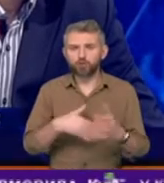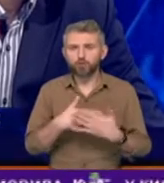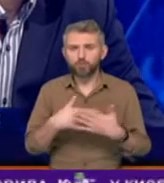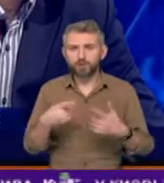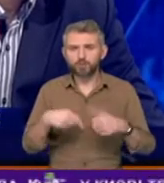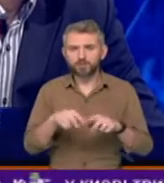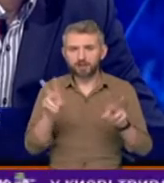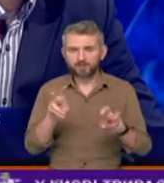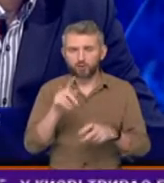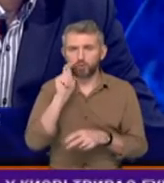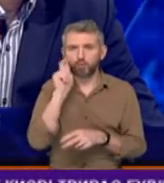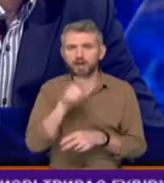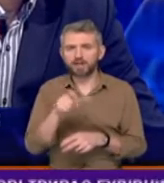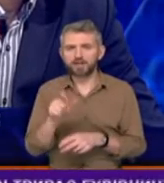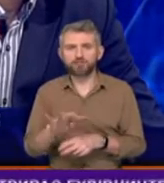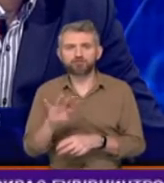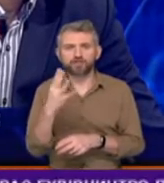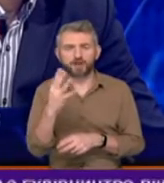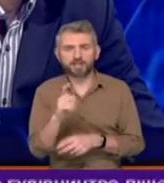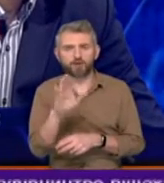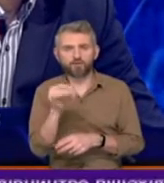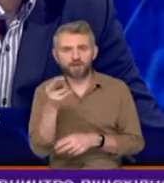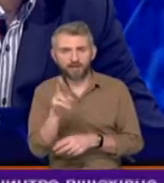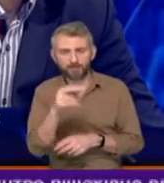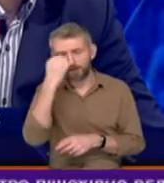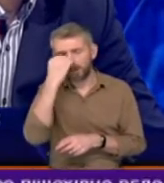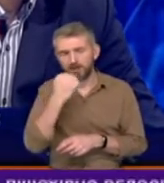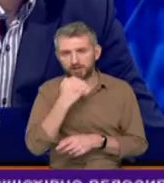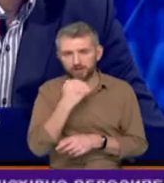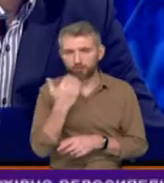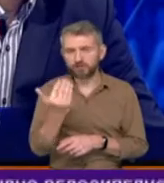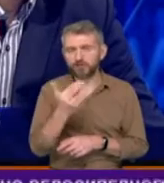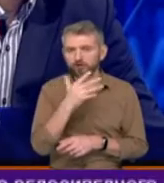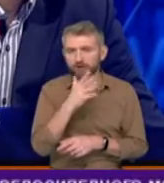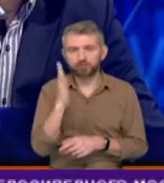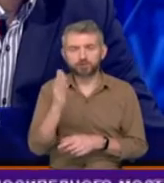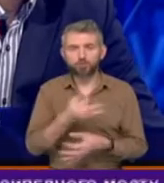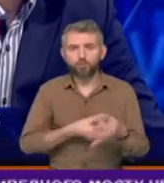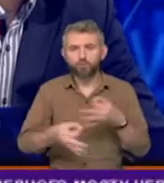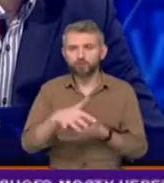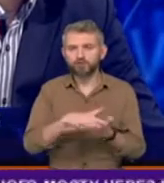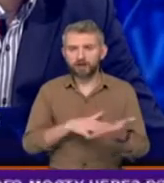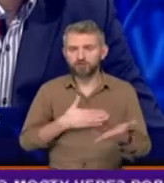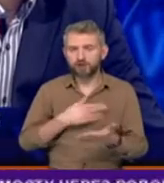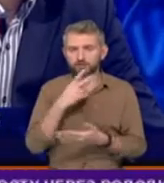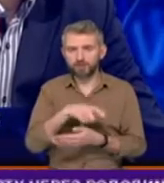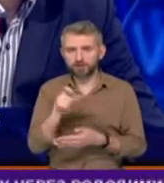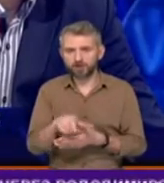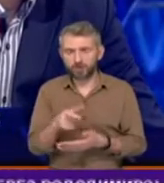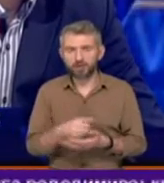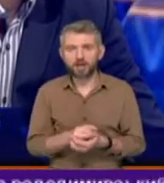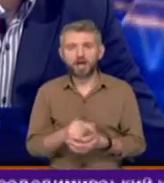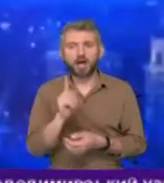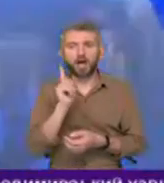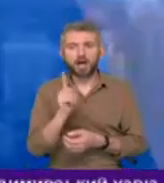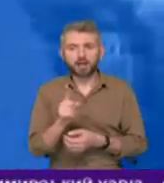організації українців «Четверта хвиля». Дякую вам ще раз за включення, дякуємо за ваш час. Будемо тоді обговорювати вже далі з нашими глядачами в тому числі,